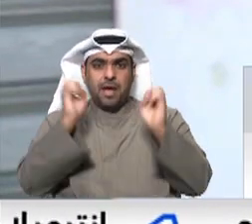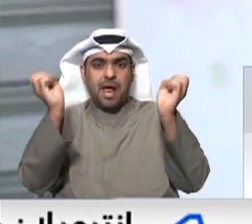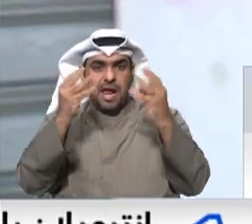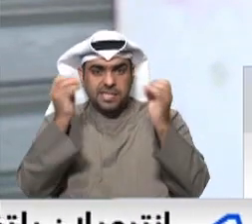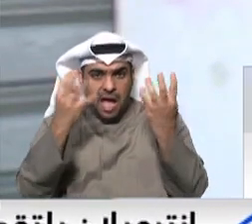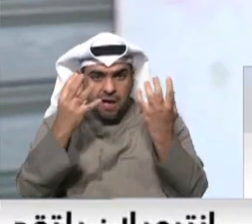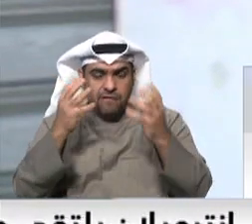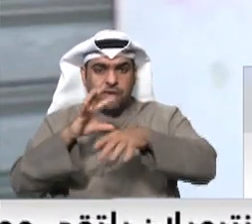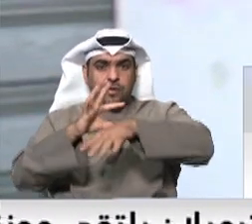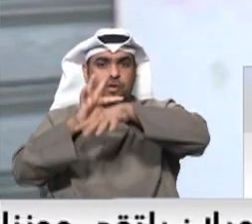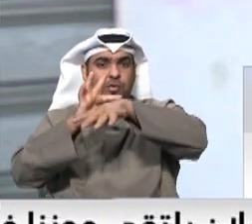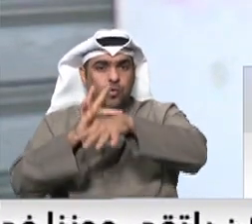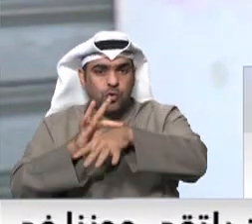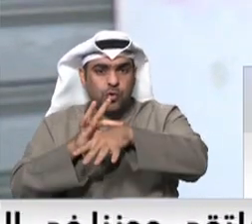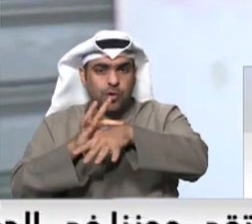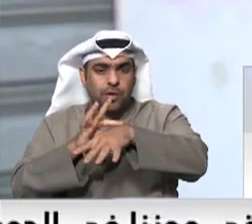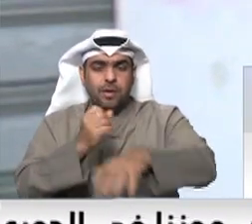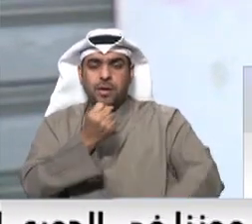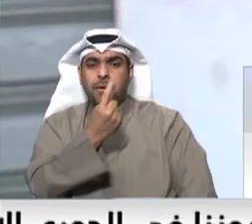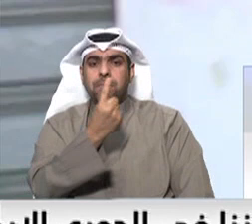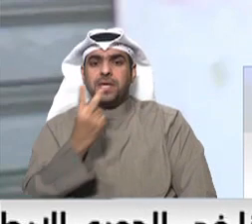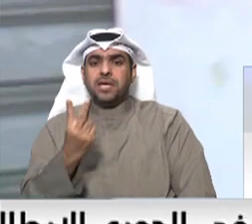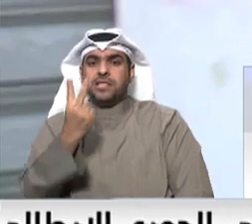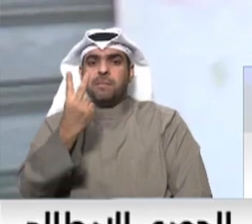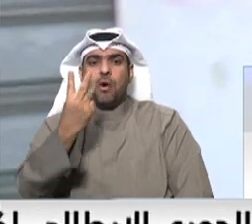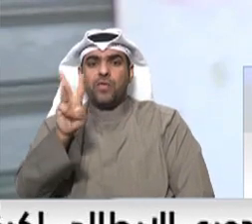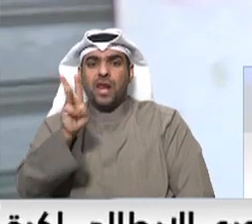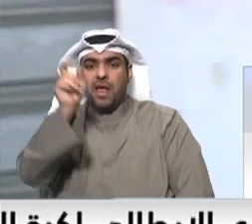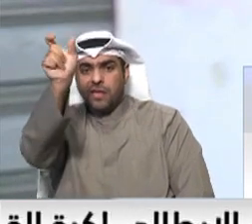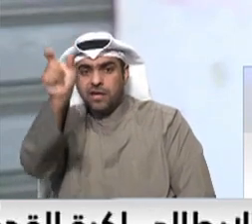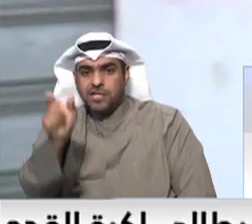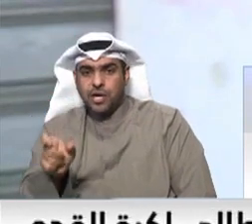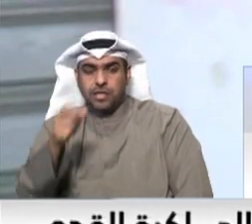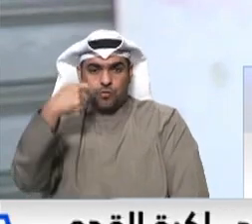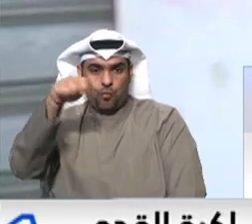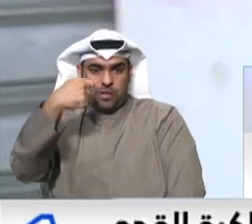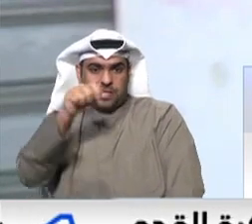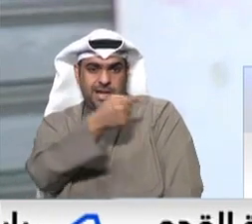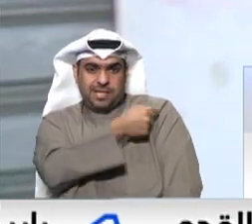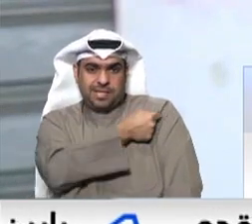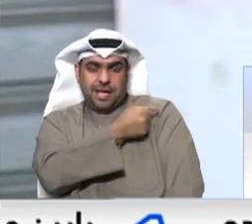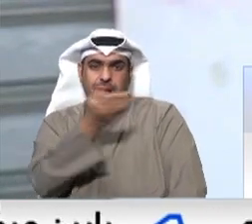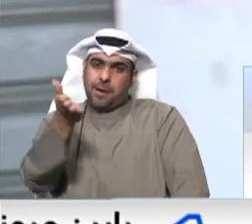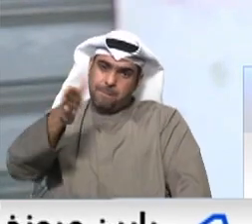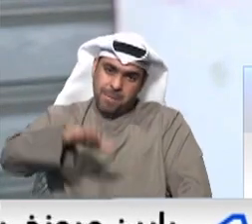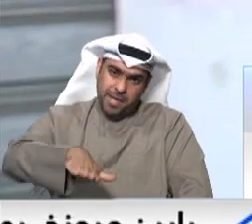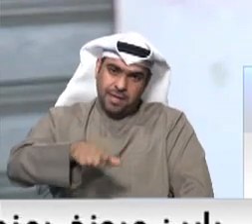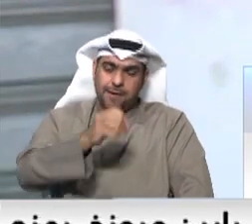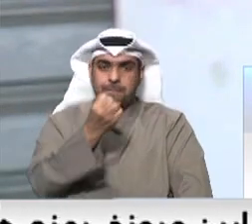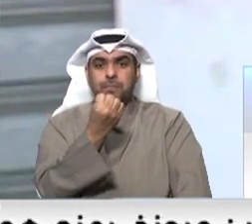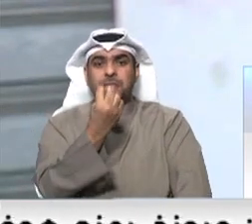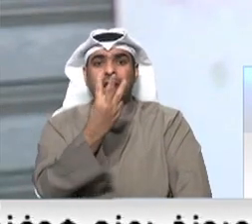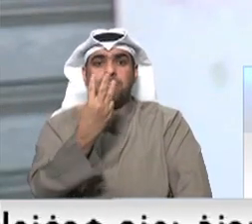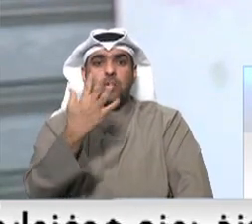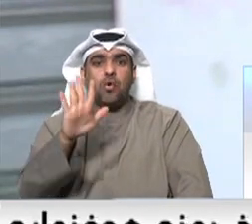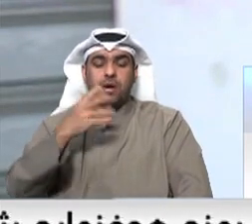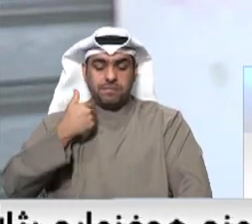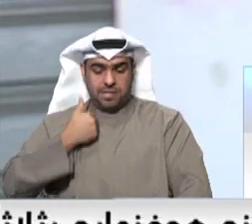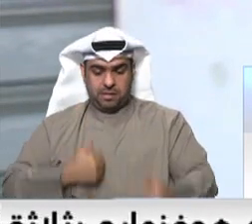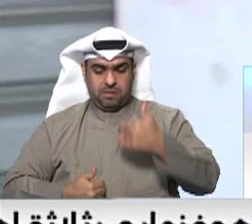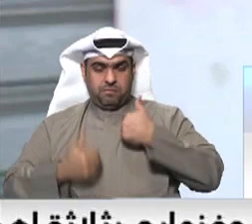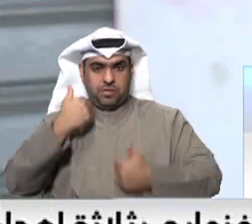استشهاد 337 شهيدا من الكوادر الصحية وإصابة أكثر من 350 آخرين، بالإضافة إلى